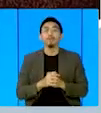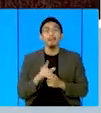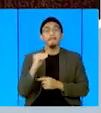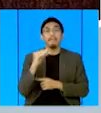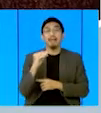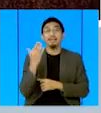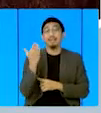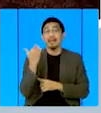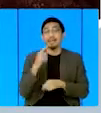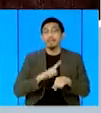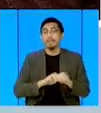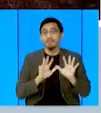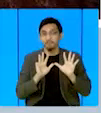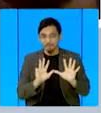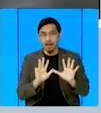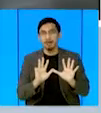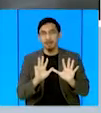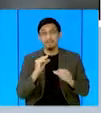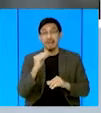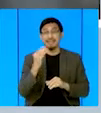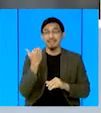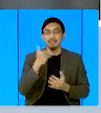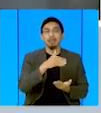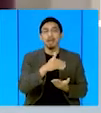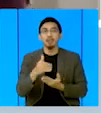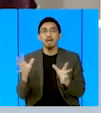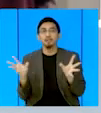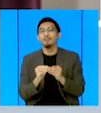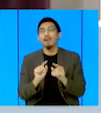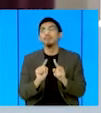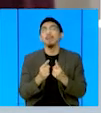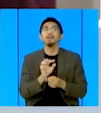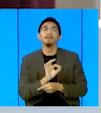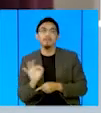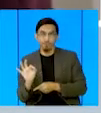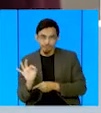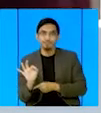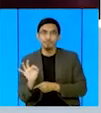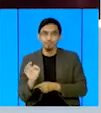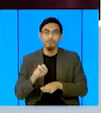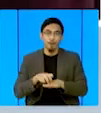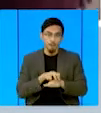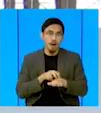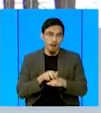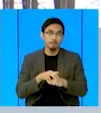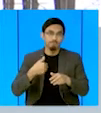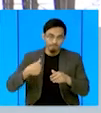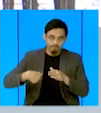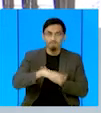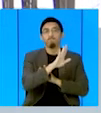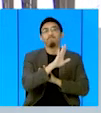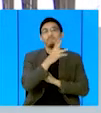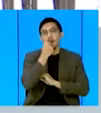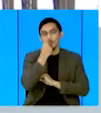pukul 9 pagi ini sudah tercatat 11.000 penumpang yang akan melakukan perjalanan ke